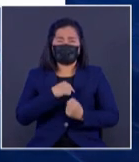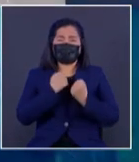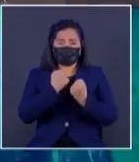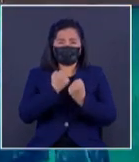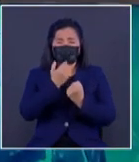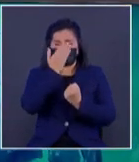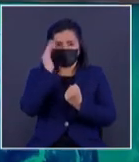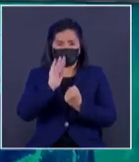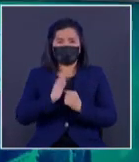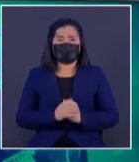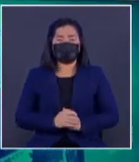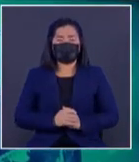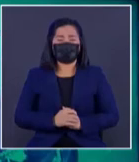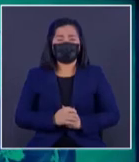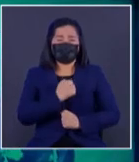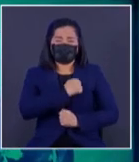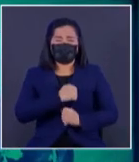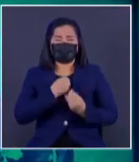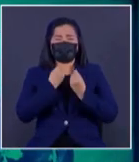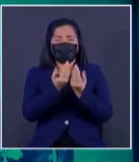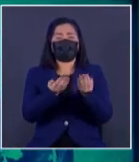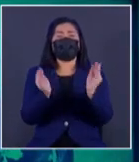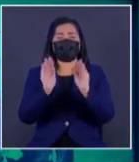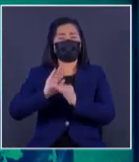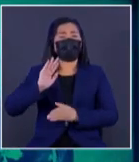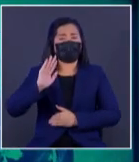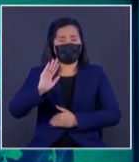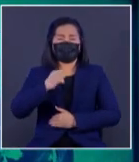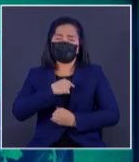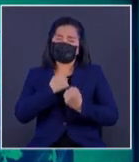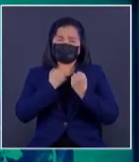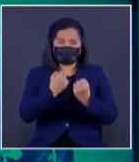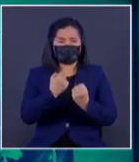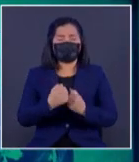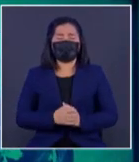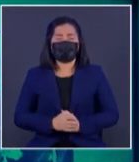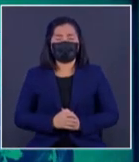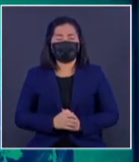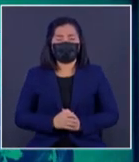ะคุณผู้ชม ครับแสดงความเสียใจกับน้องเมย์และครอบครัวแล้วก็เป็นกำลังใจให้กับน้องเมย์เช่นเดียวกันนะครับ